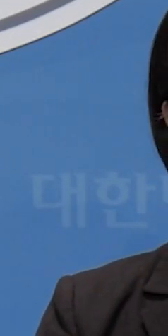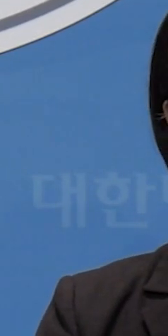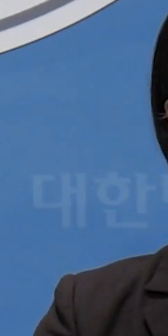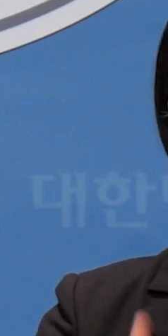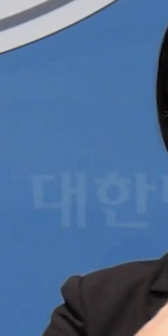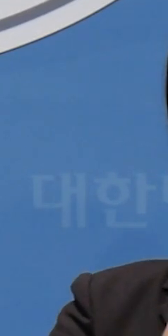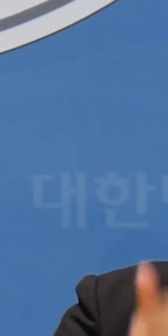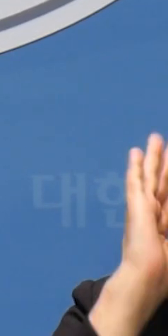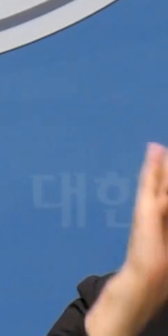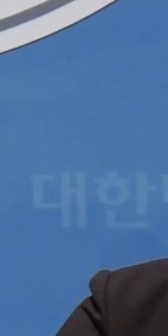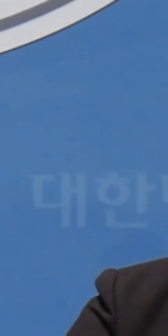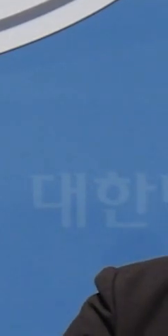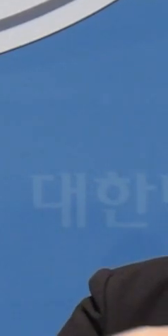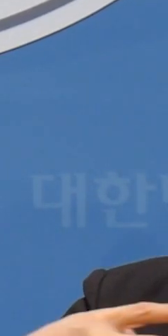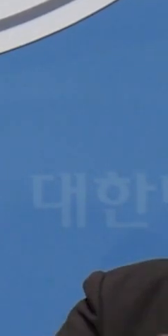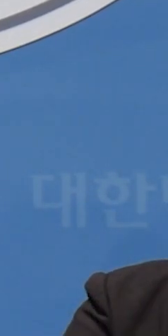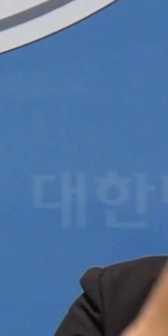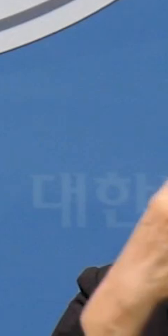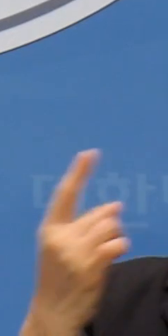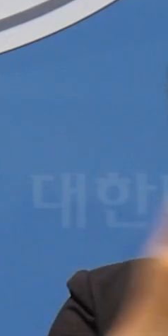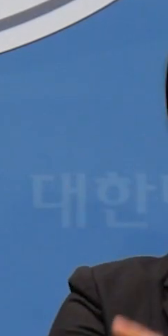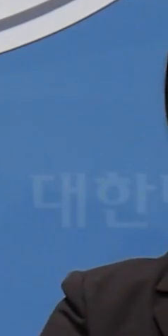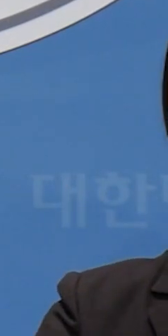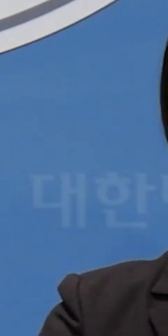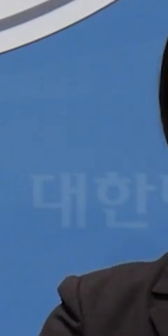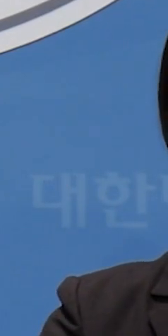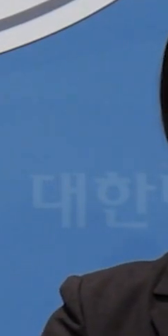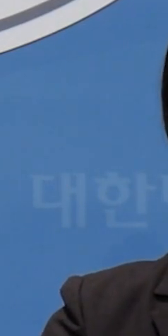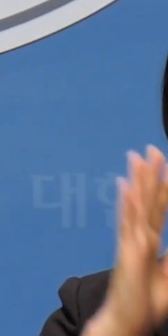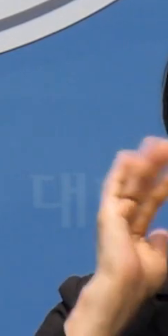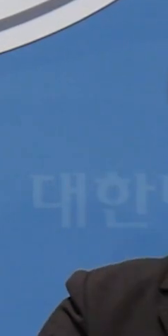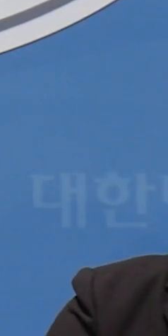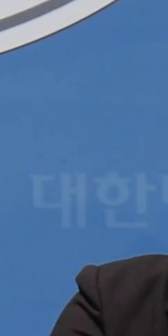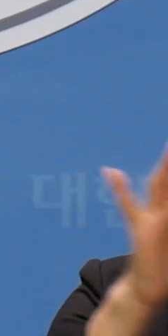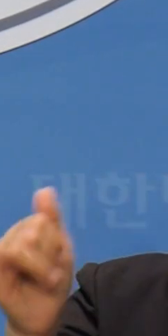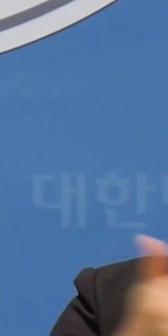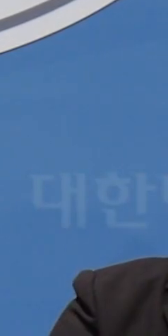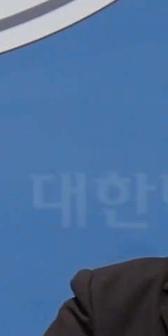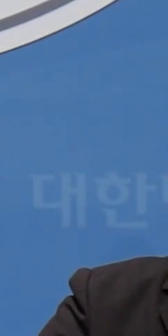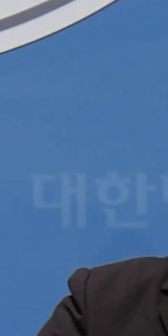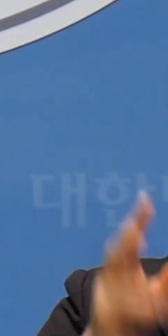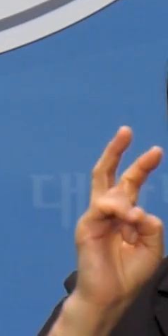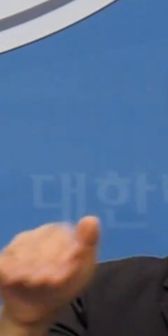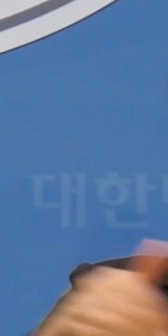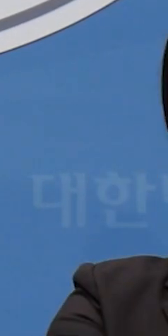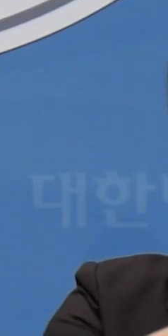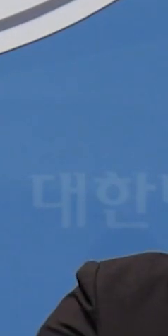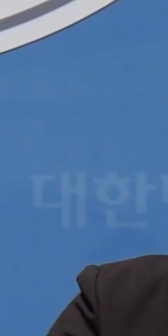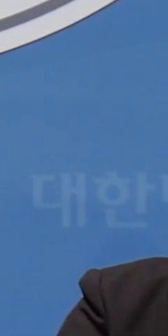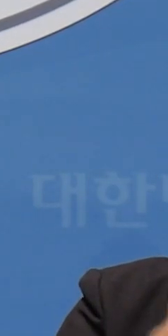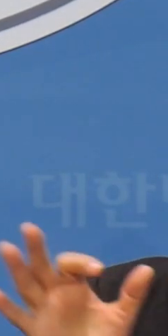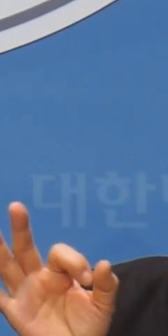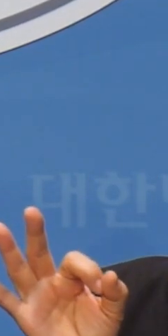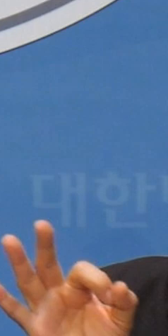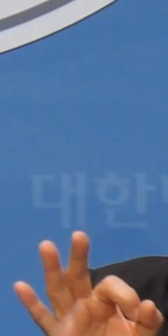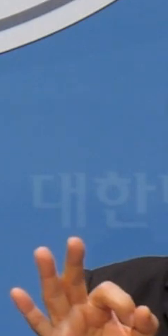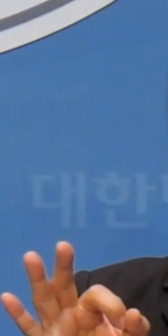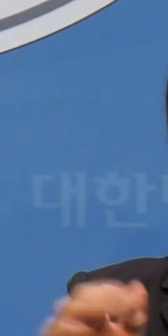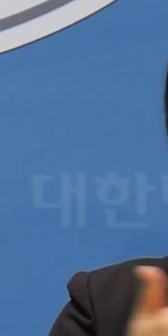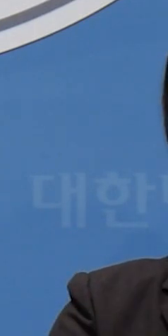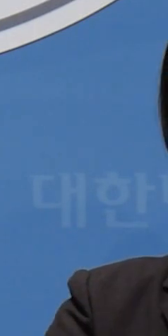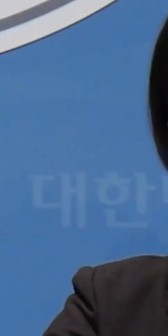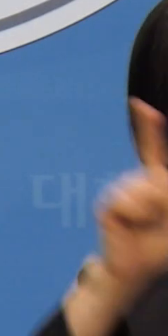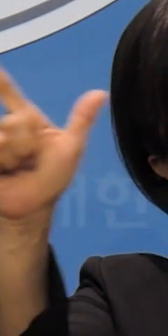저는 의정부 교통혁명을 통해서 의정부 시민이 출퇴근길 위에서 잃어버린 한 시간을